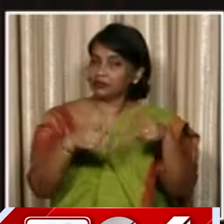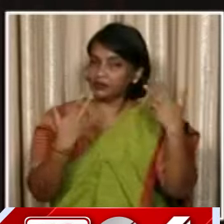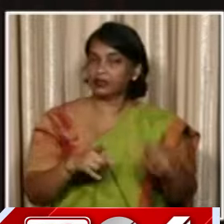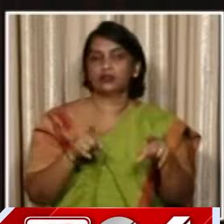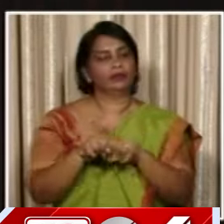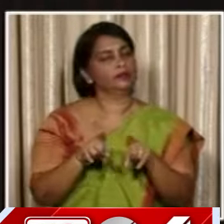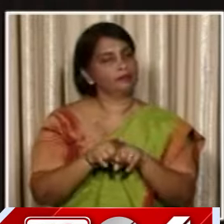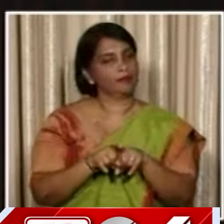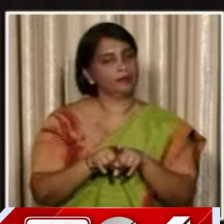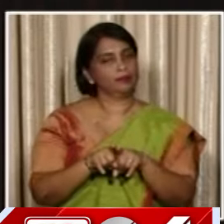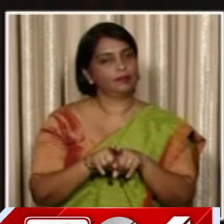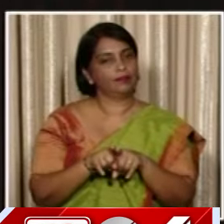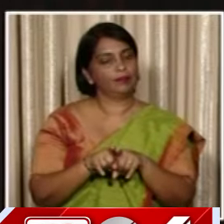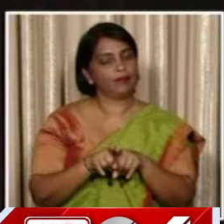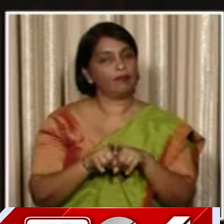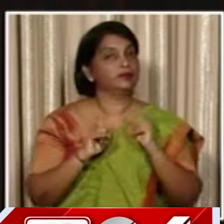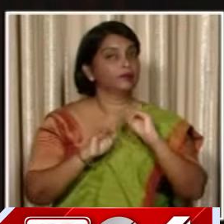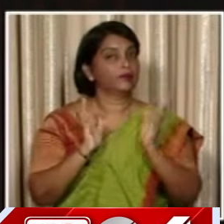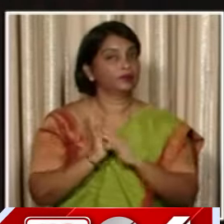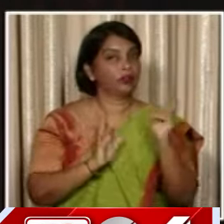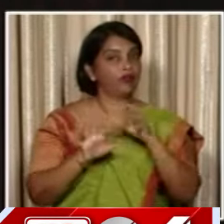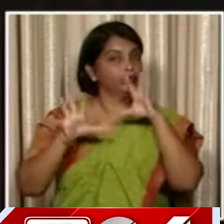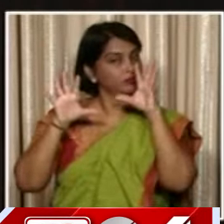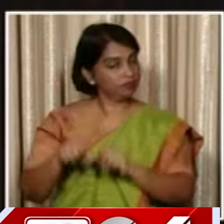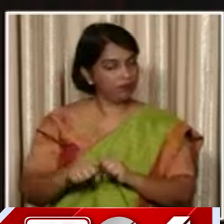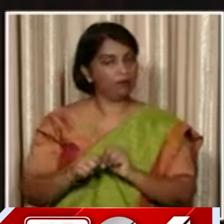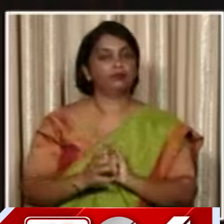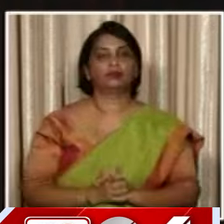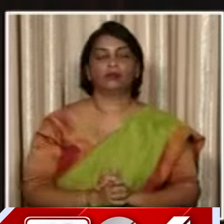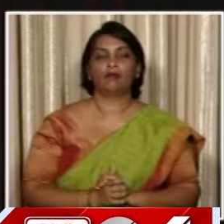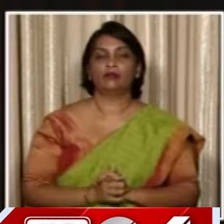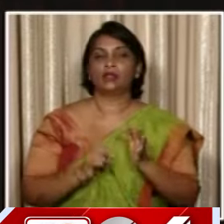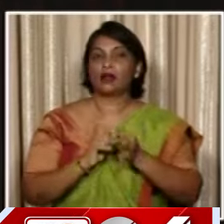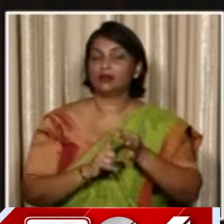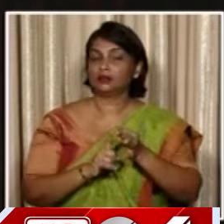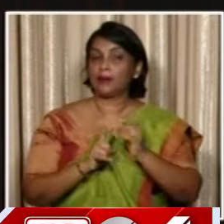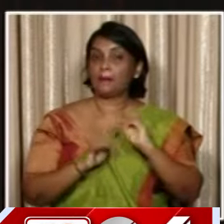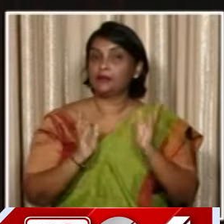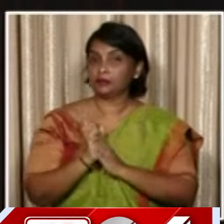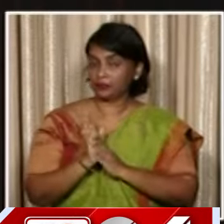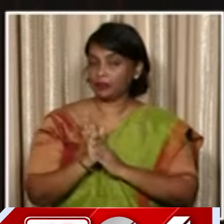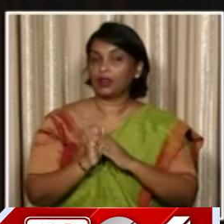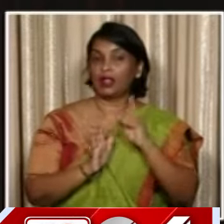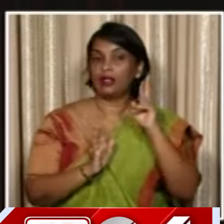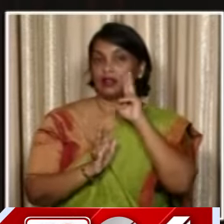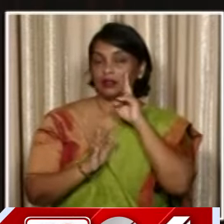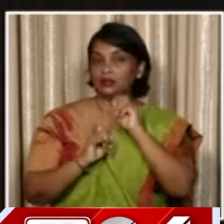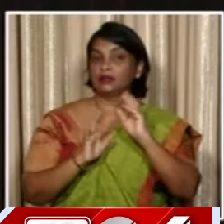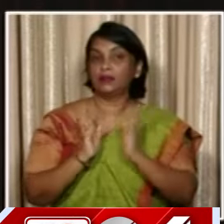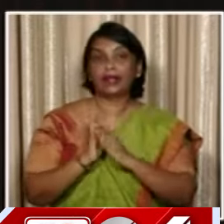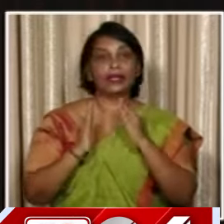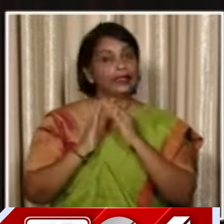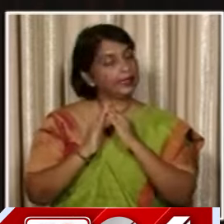ඒ වගේම අගමැති කාර්යාලය අත්පත් කරගෙන ජනාධිපති අගමැතිතුමා ඒ වගේම රනිල් අගමැතිතුමාගේ